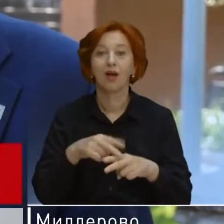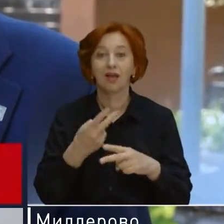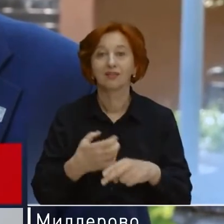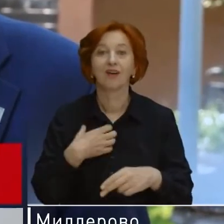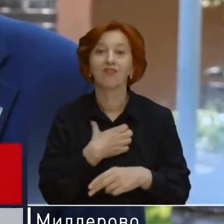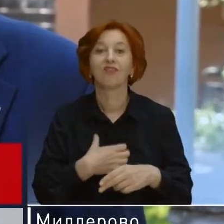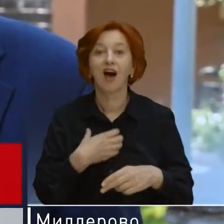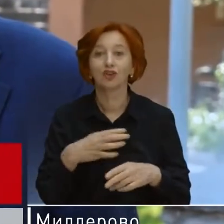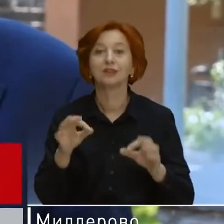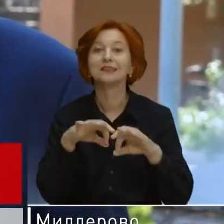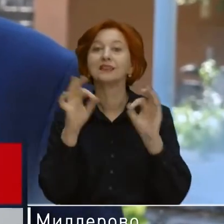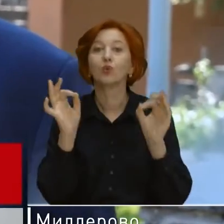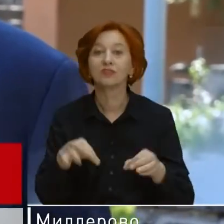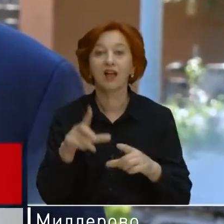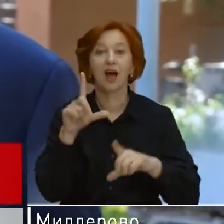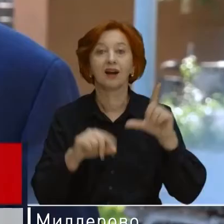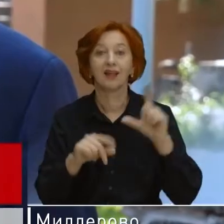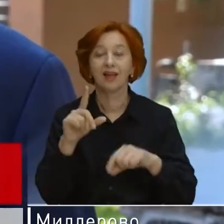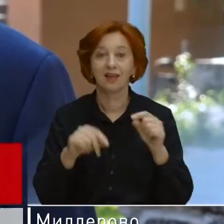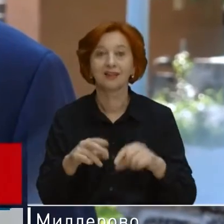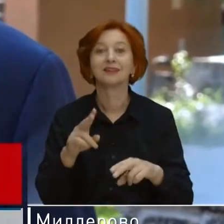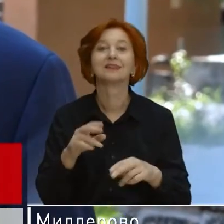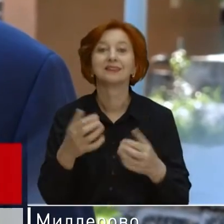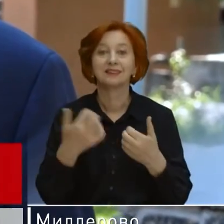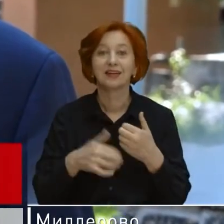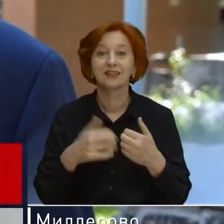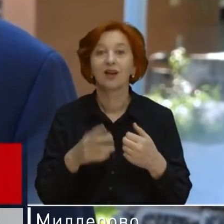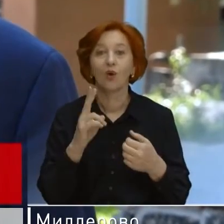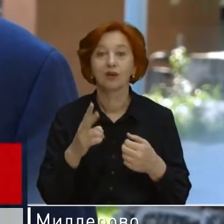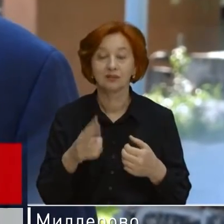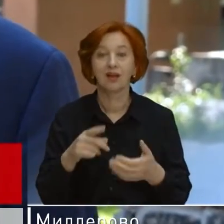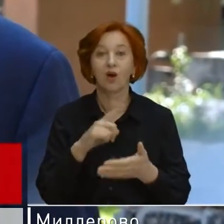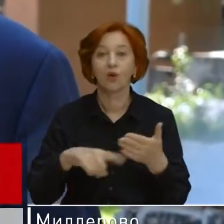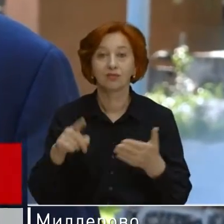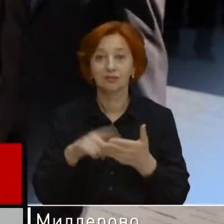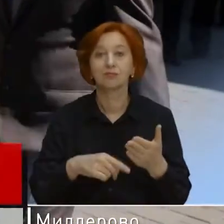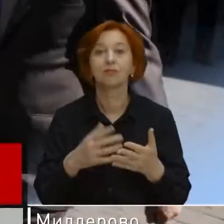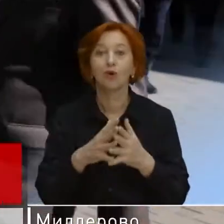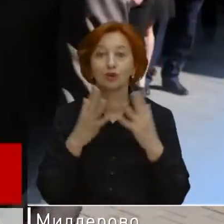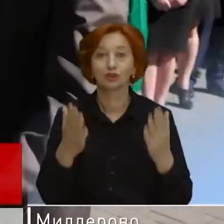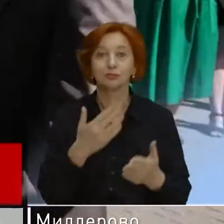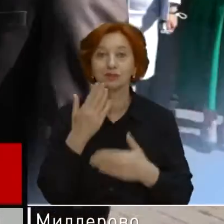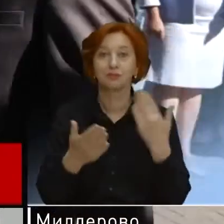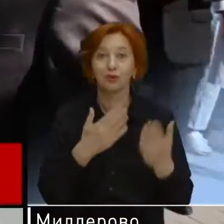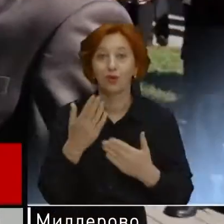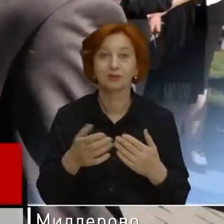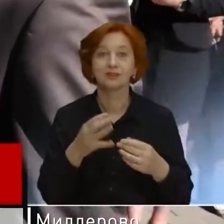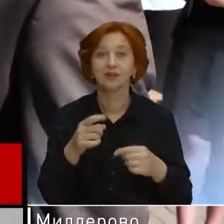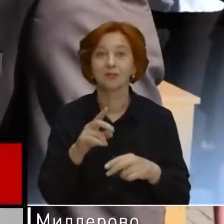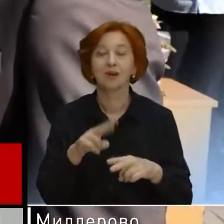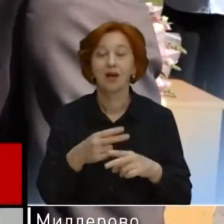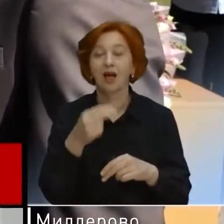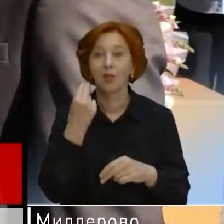важность, эксклюзивность, редкость. Среди коллекционеров такие спецштемпели пользуются большим спросом. А